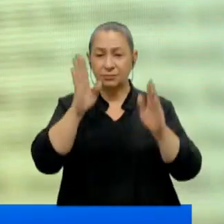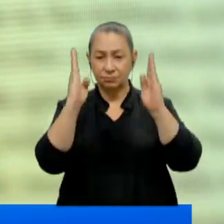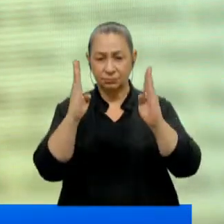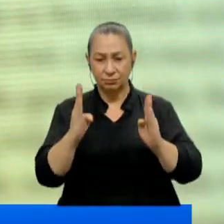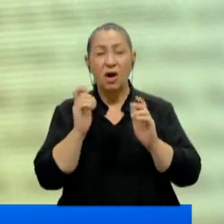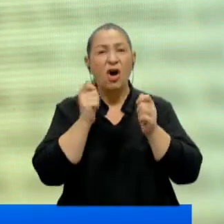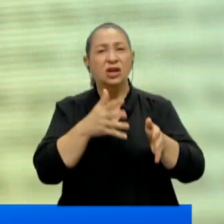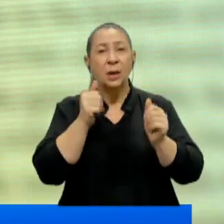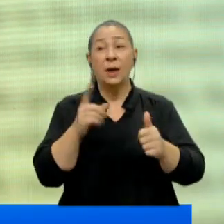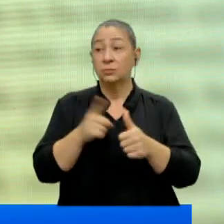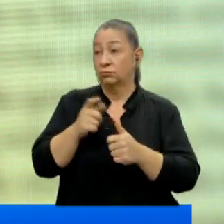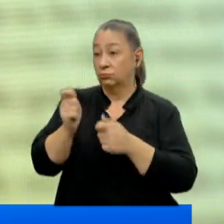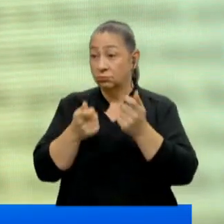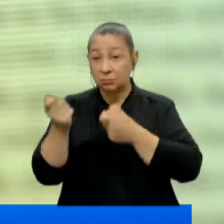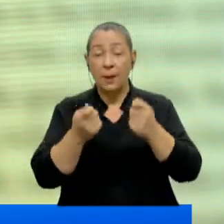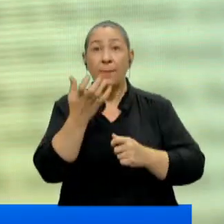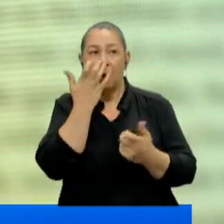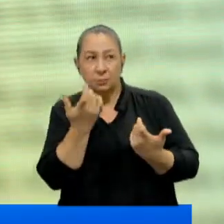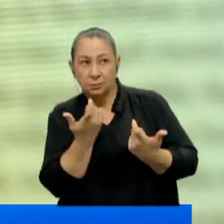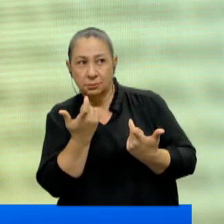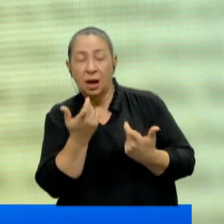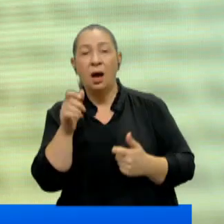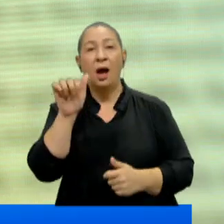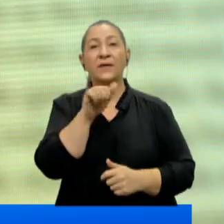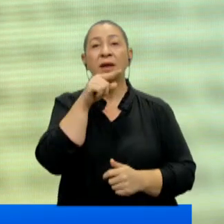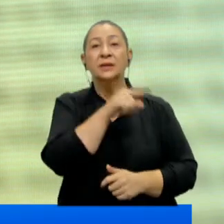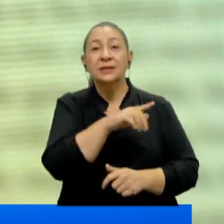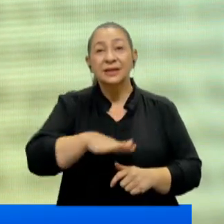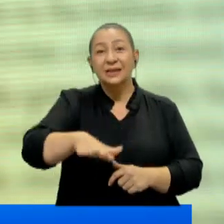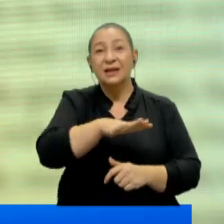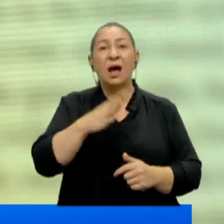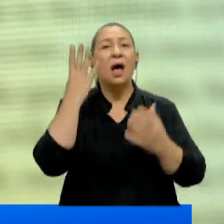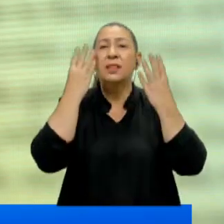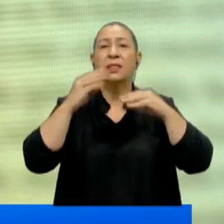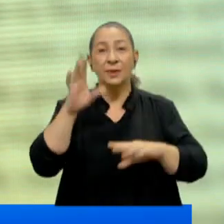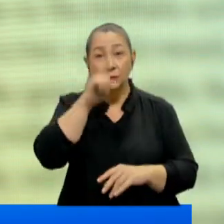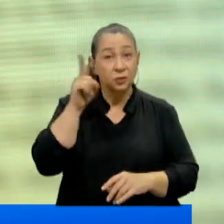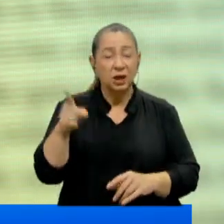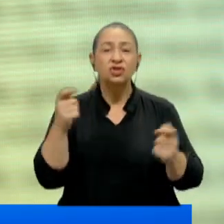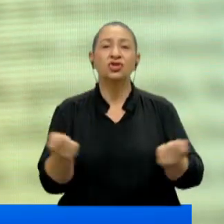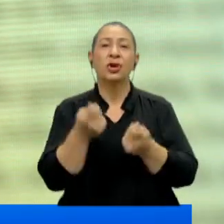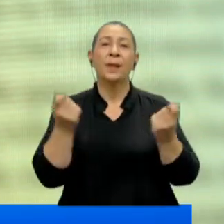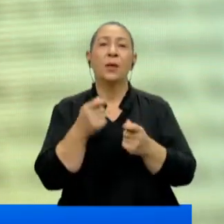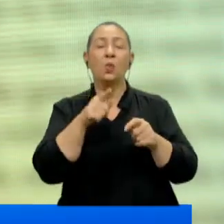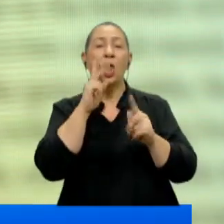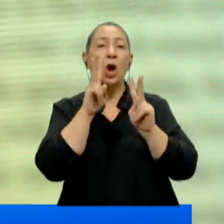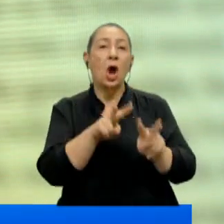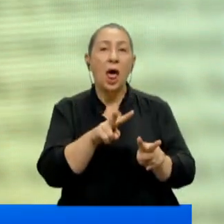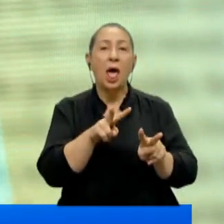harcamalara öncelik verip beklenti yarattığı, Afganistan'ın dokusunu anlamadığından çabalarını buna